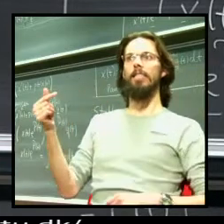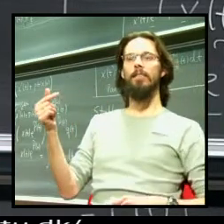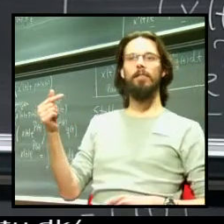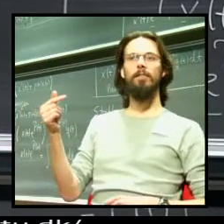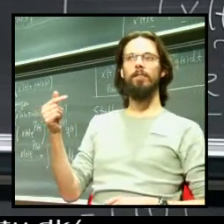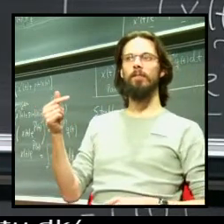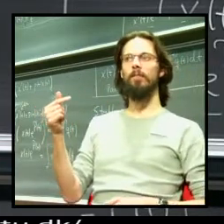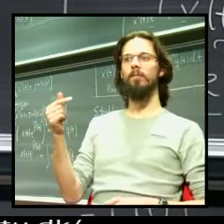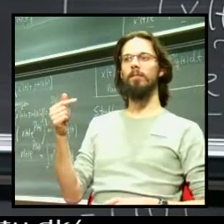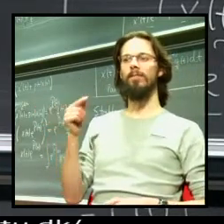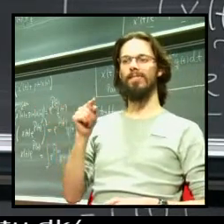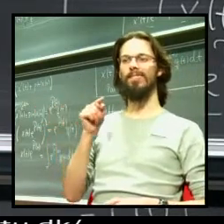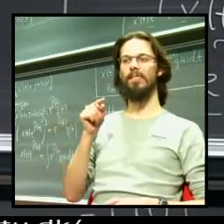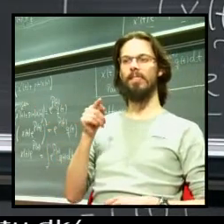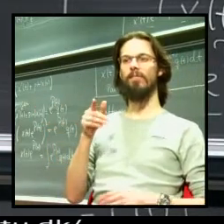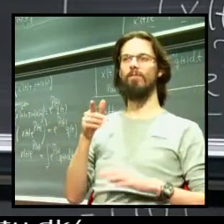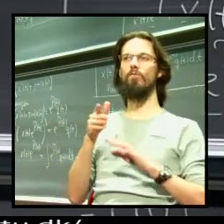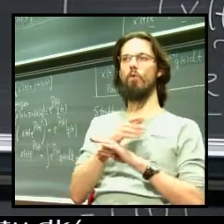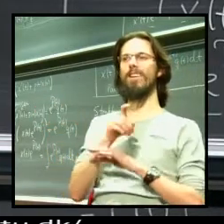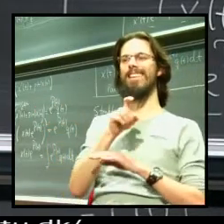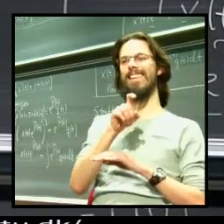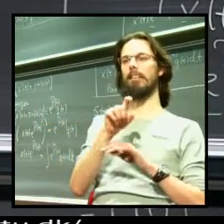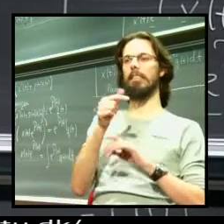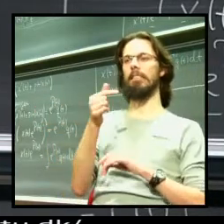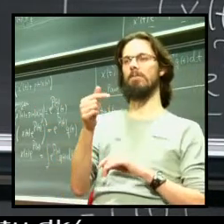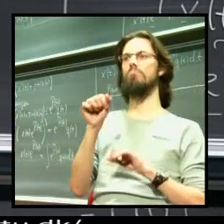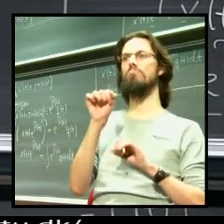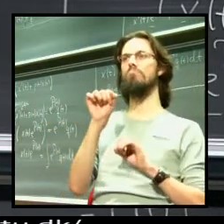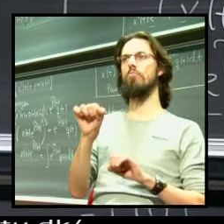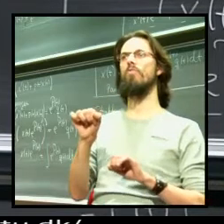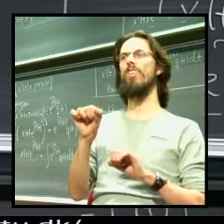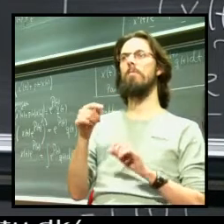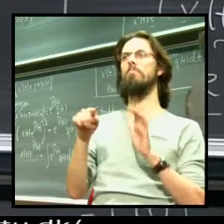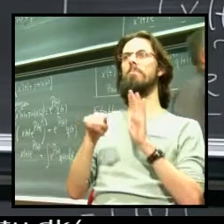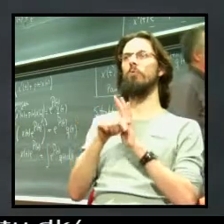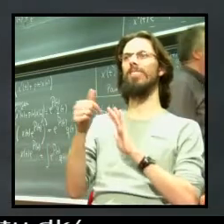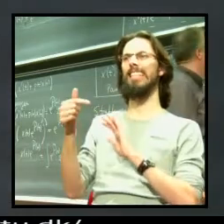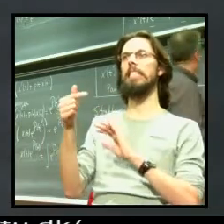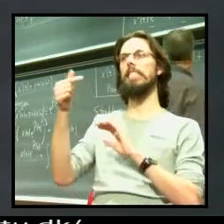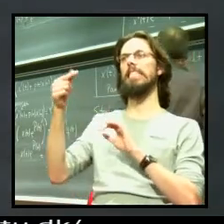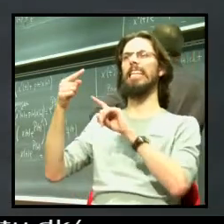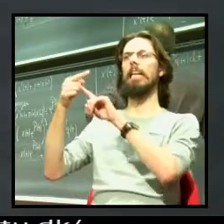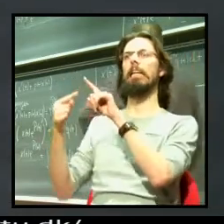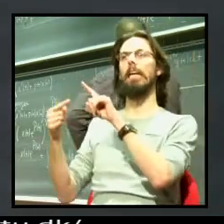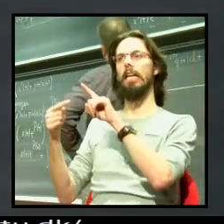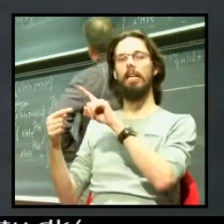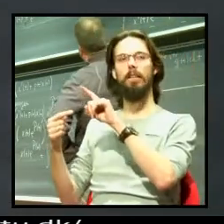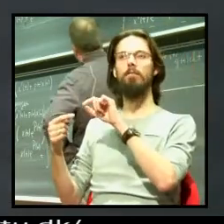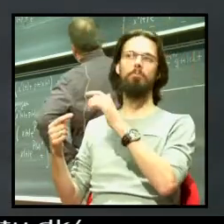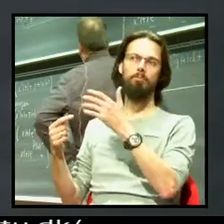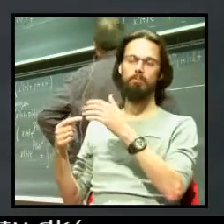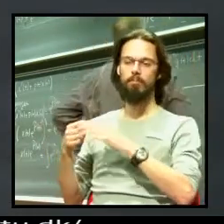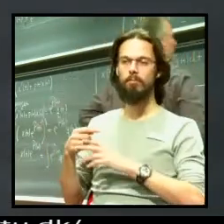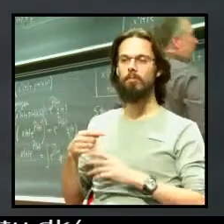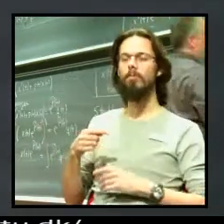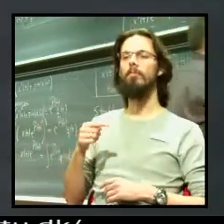Lille p af t, det er det, der står foran x af t. Det må være minus en t'ende del, ikke også? Og q af t,